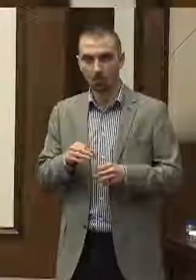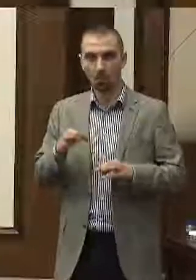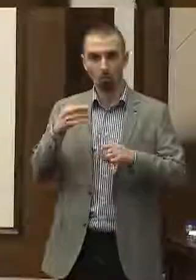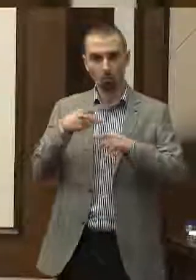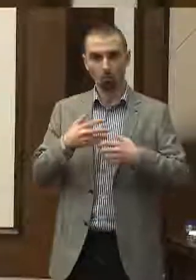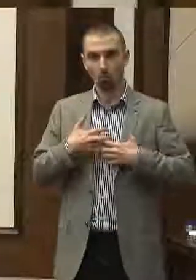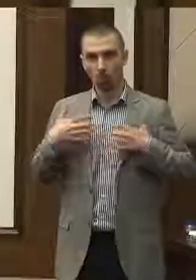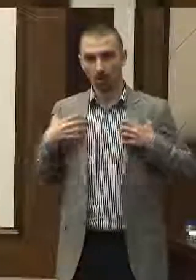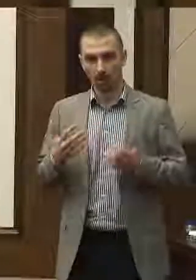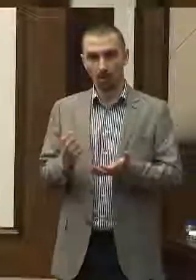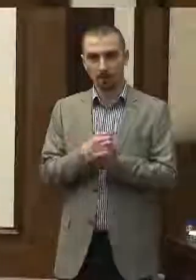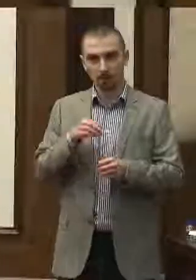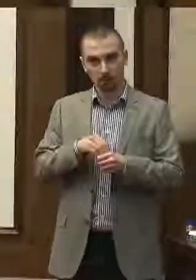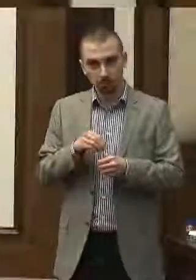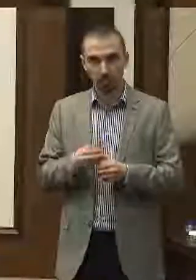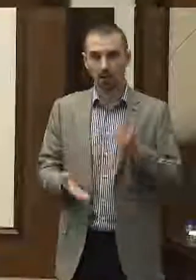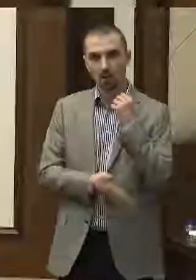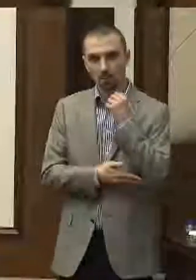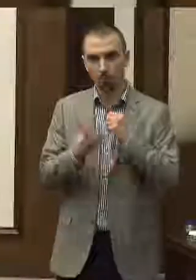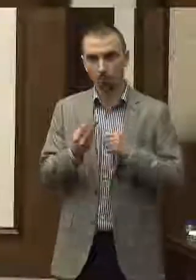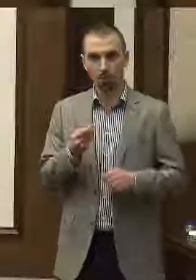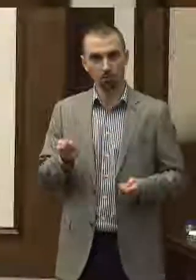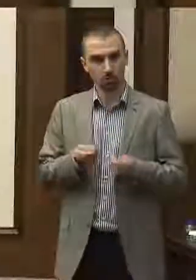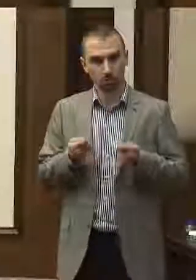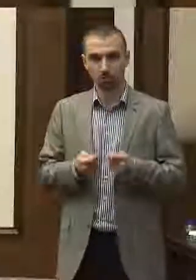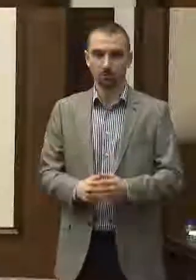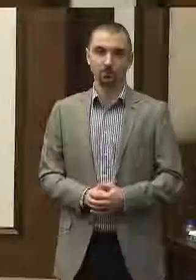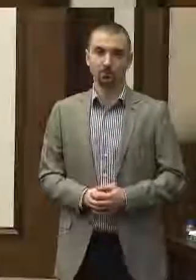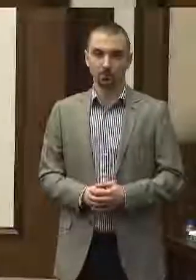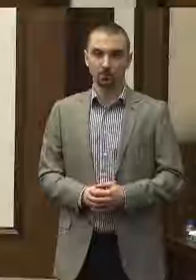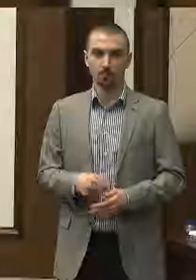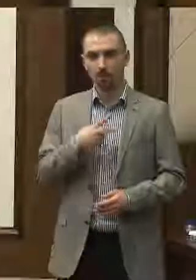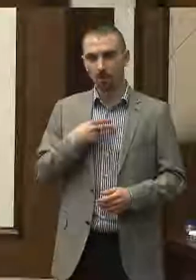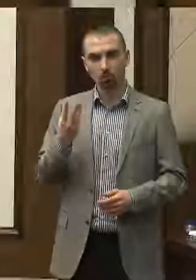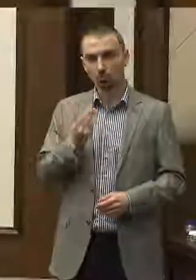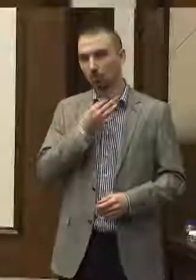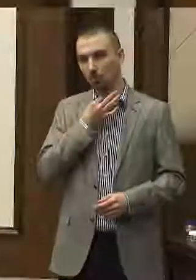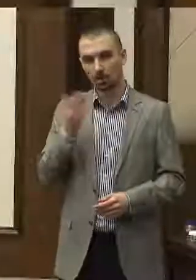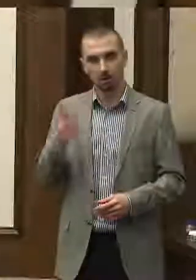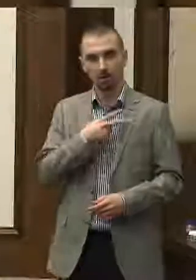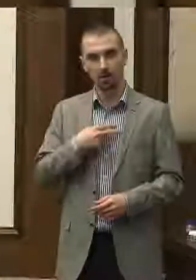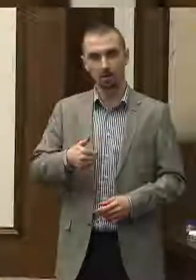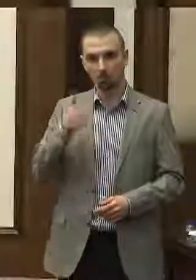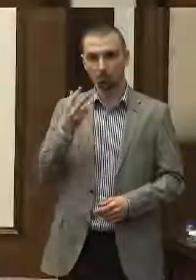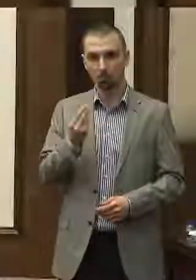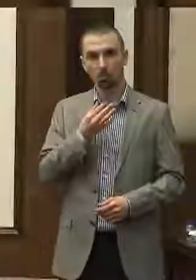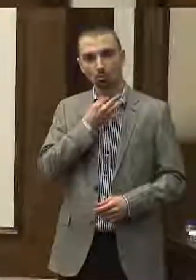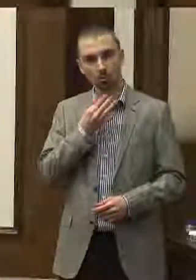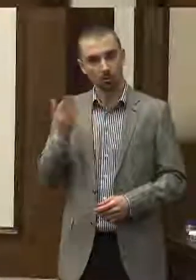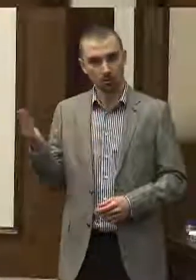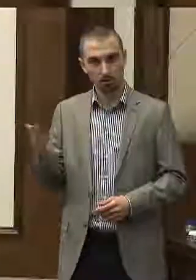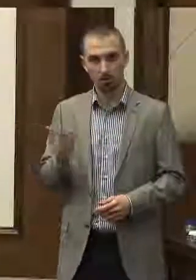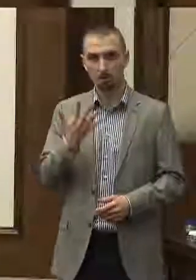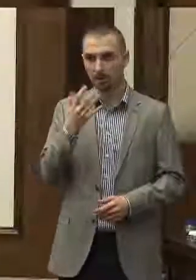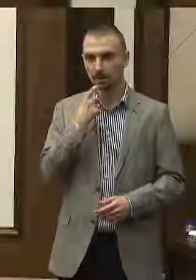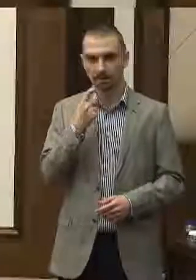adına yardımcı olmaya çalışıyoruz. Belediyemize de bu konuda çok teşekkür ediyorum. Belediye başkanıma da teşekkür ediyorum. 5